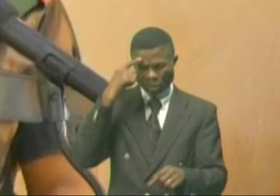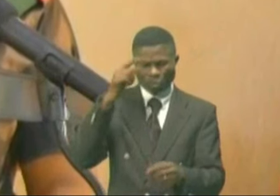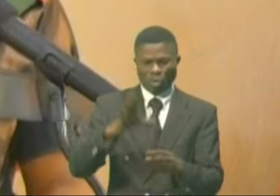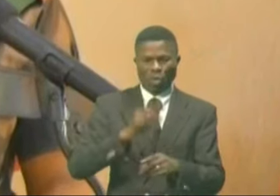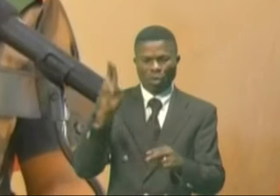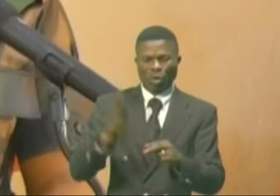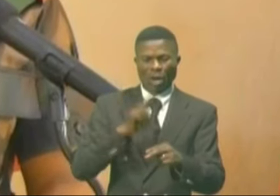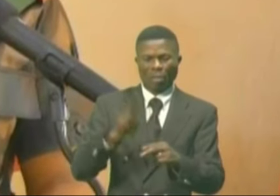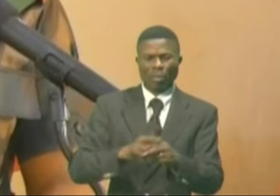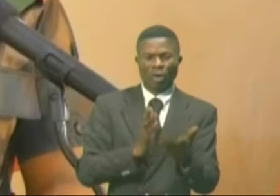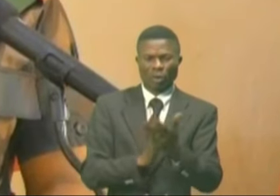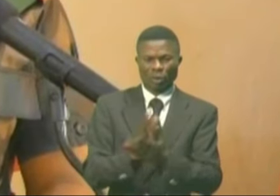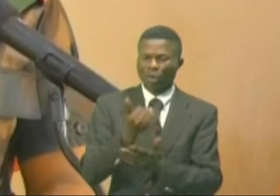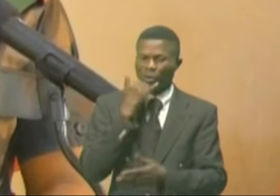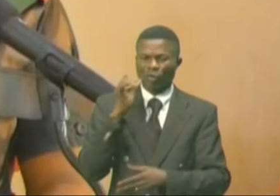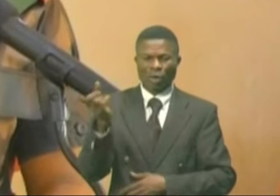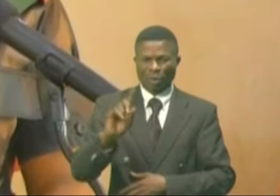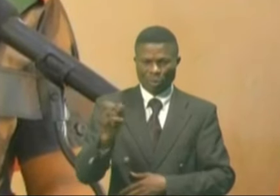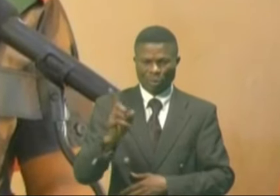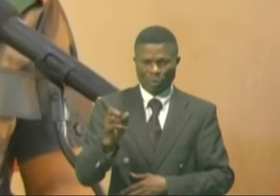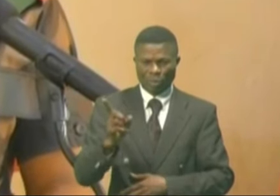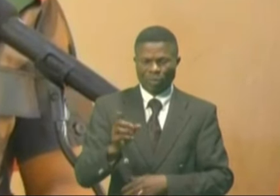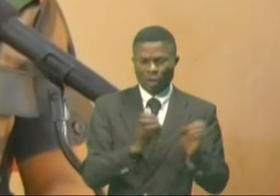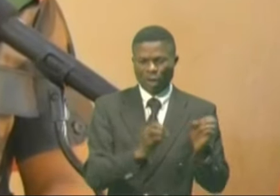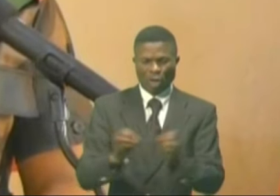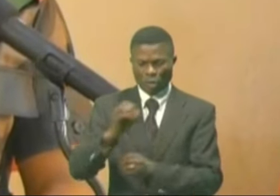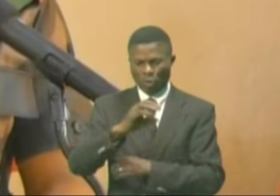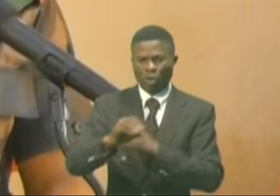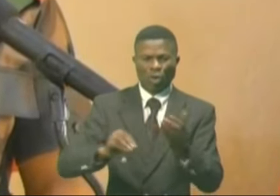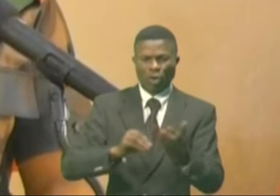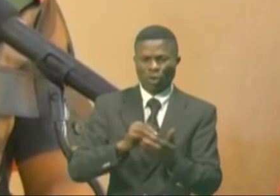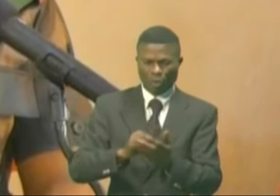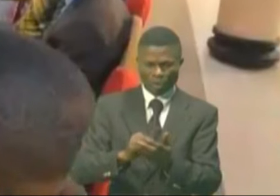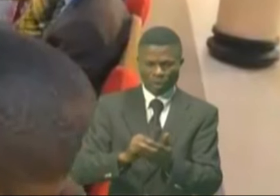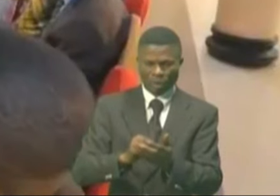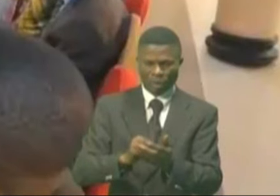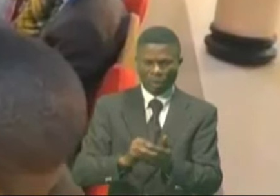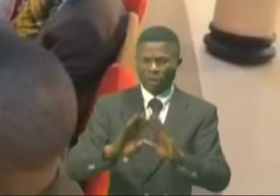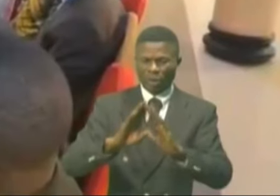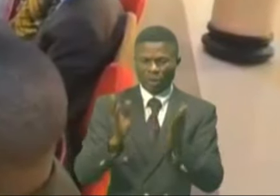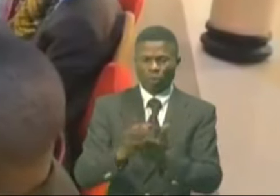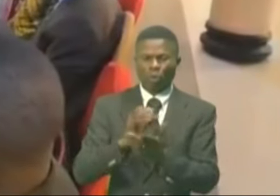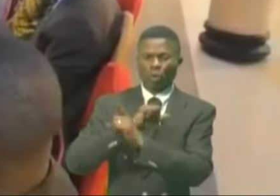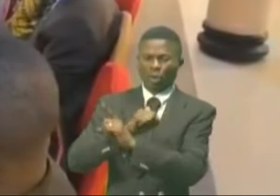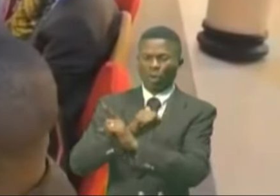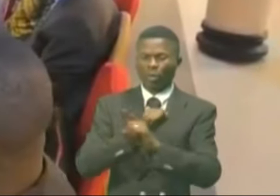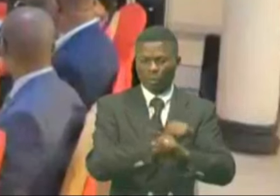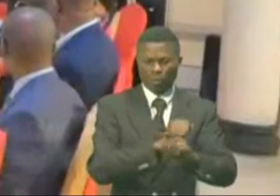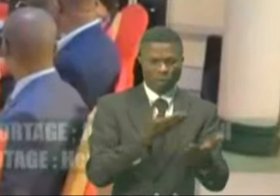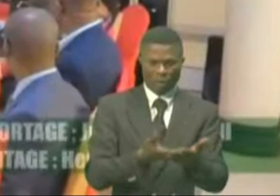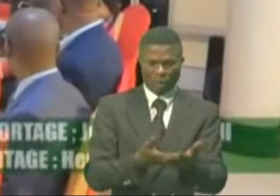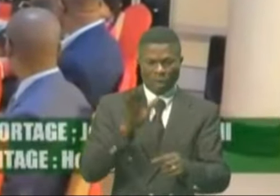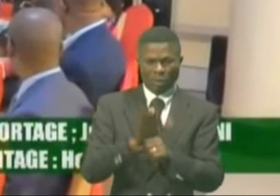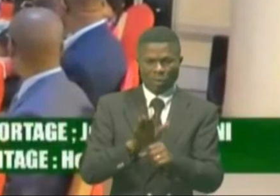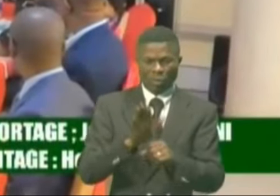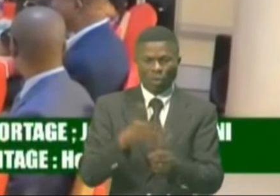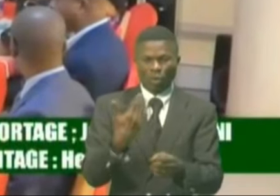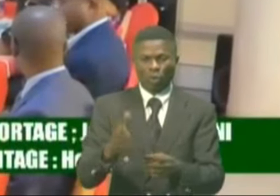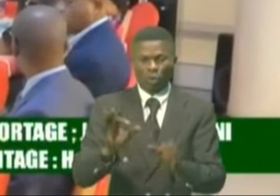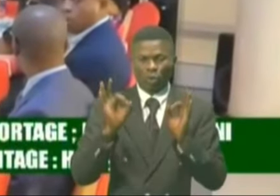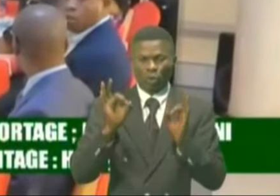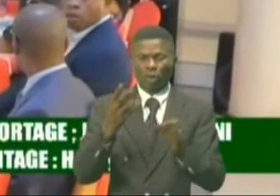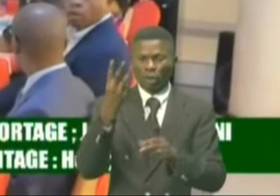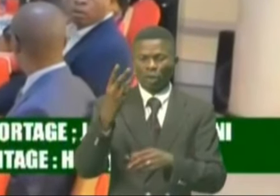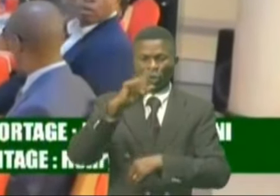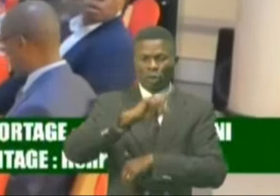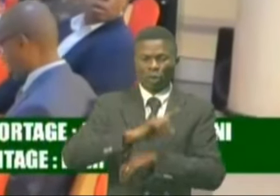sans faille de ce droit qui met l'être humain au centre de toute protection. Notons que plusieurs notions du